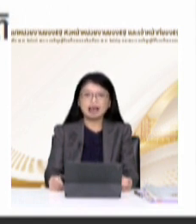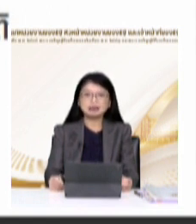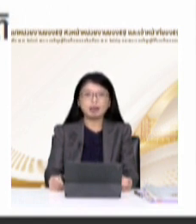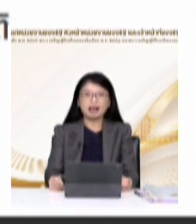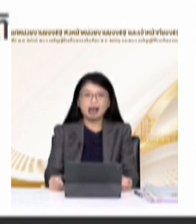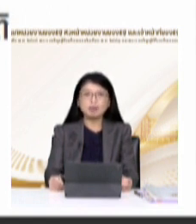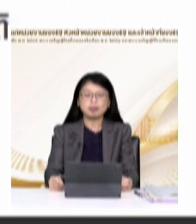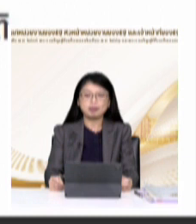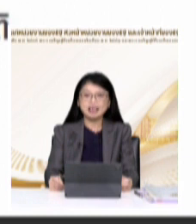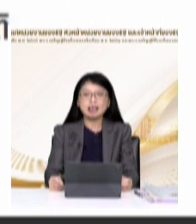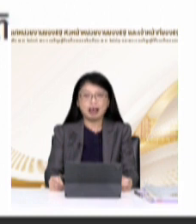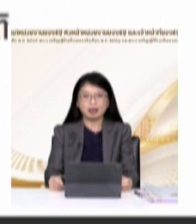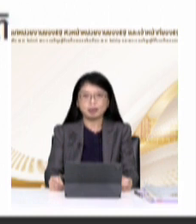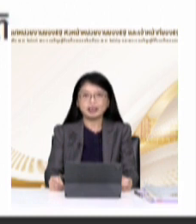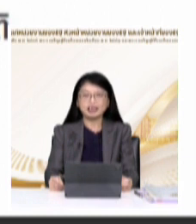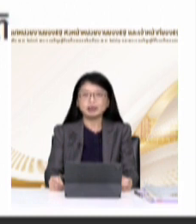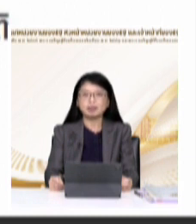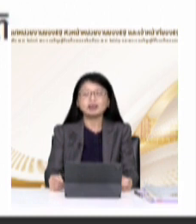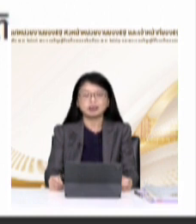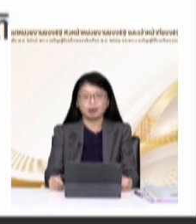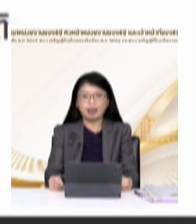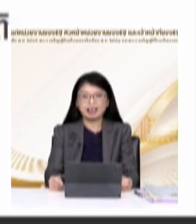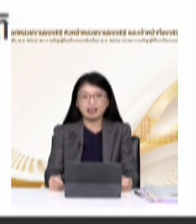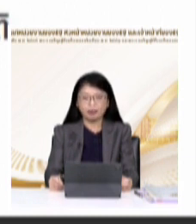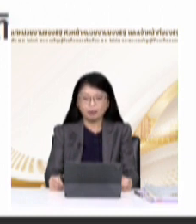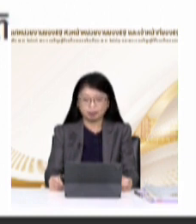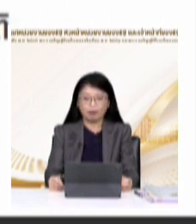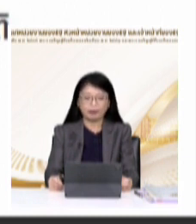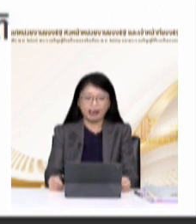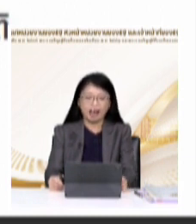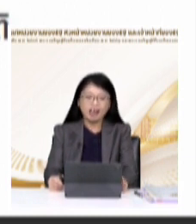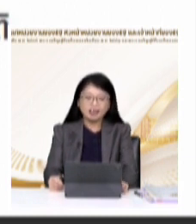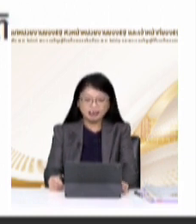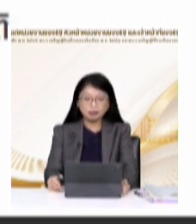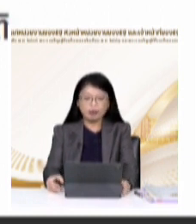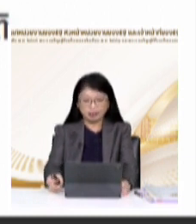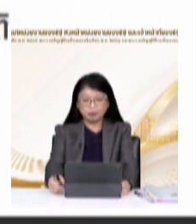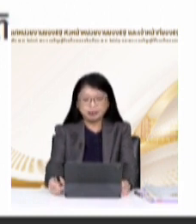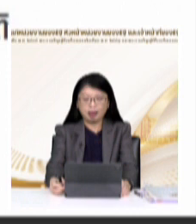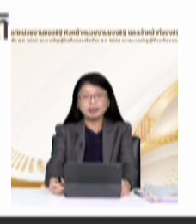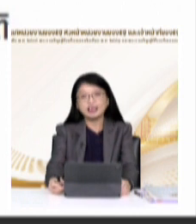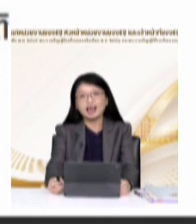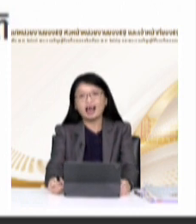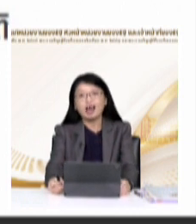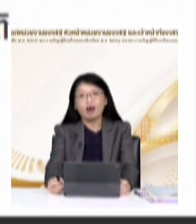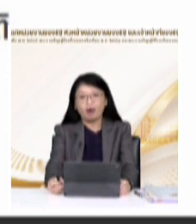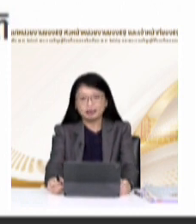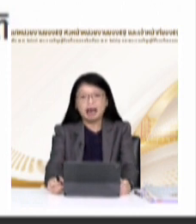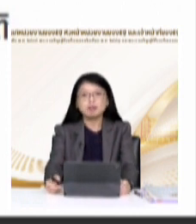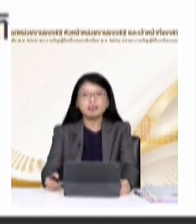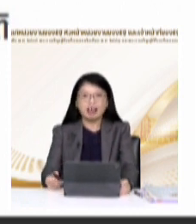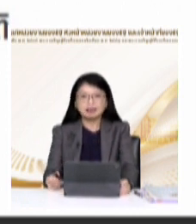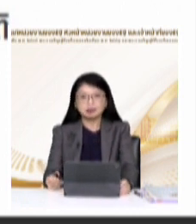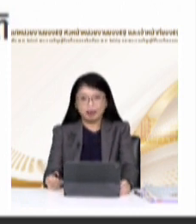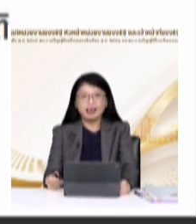วงการชำระค่าปรับเป็นวินัยผ่านระบบอิเล็กทรอนิกส์พ.ศ. 2566นะคะซึ่งตัวกฎกระทรวงฉบับนี้นะคะออกตาม